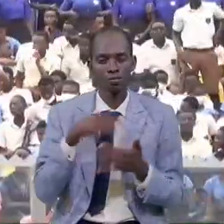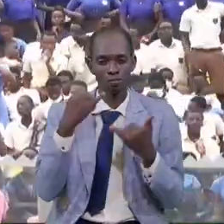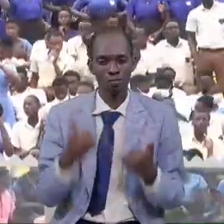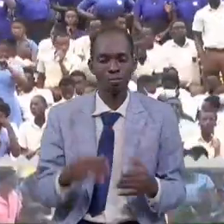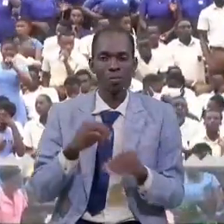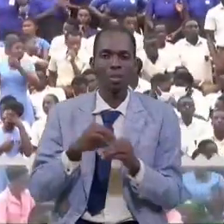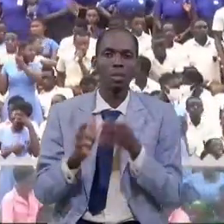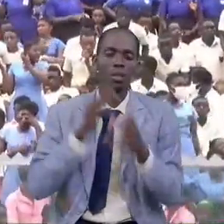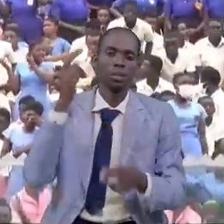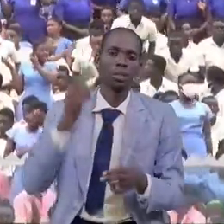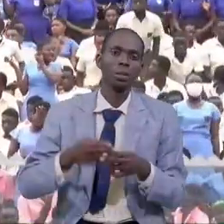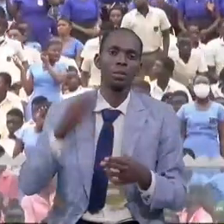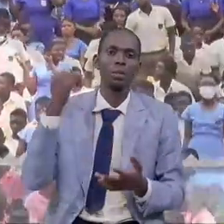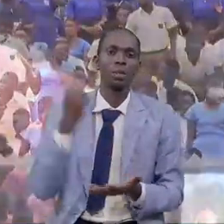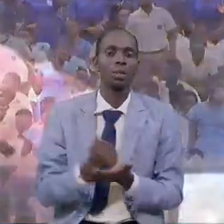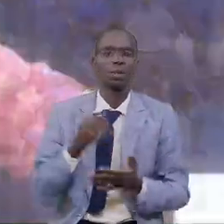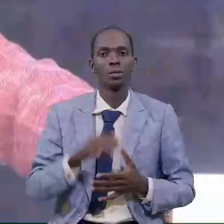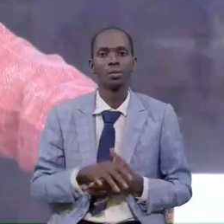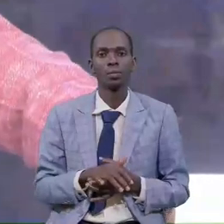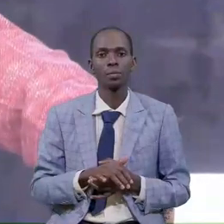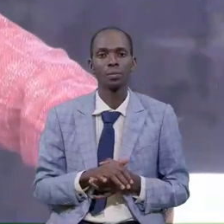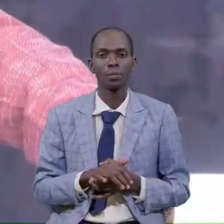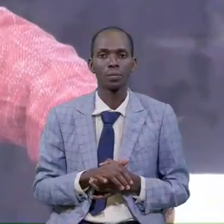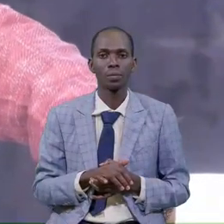de Jésus.